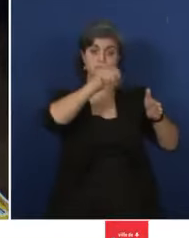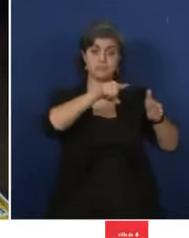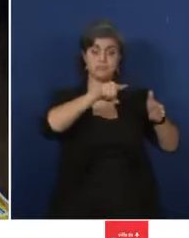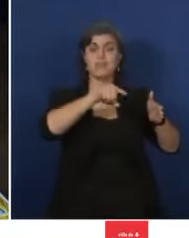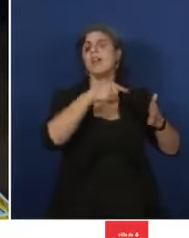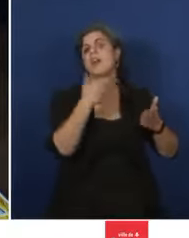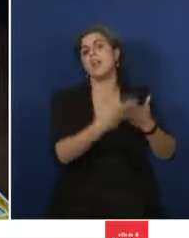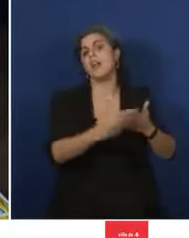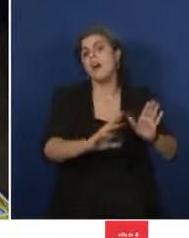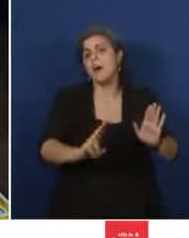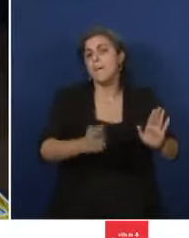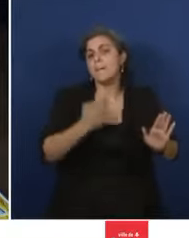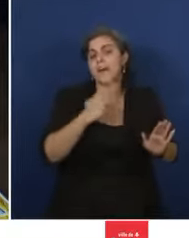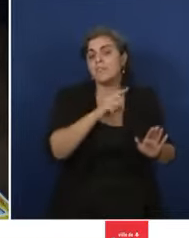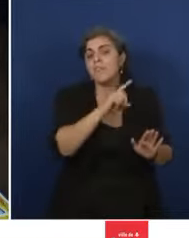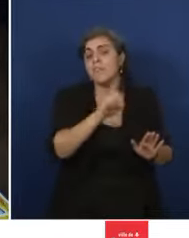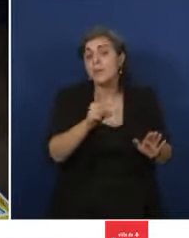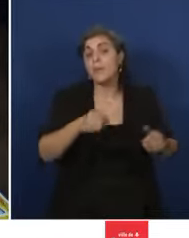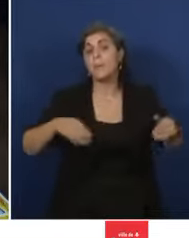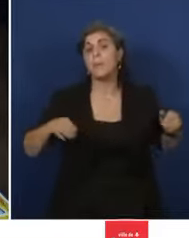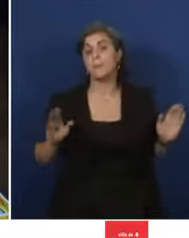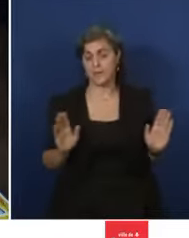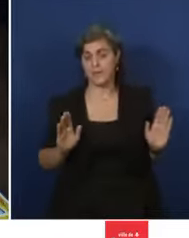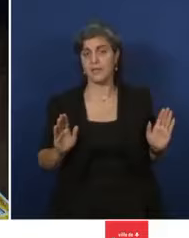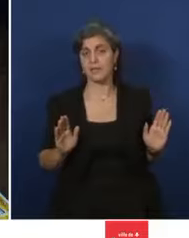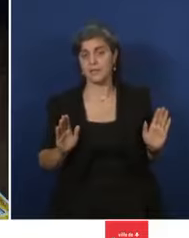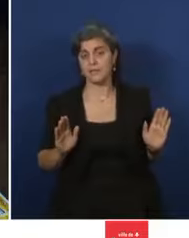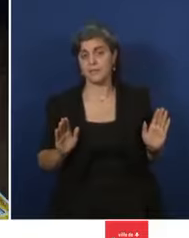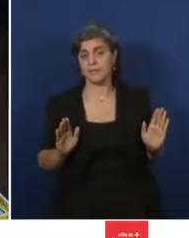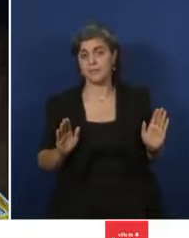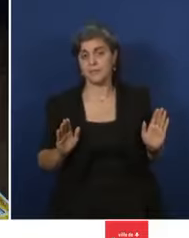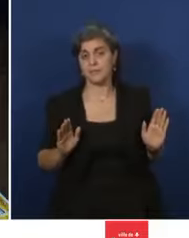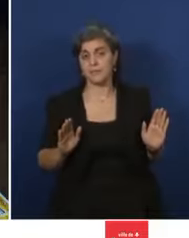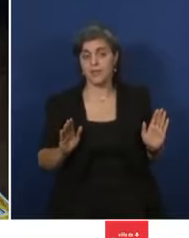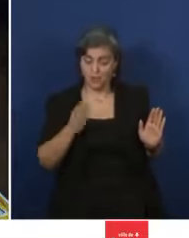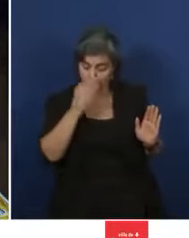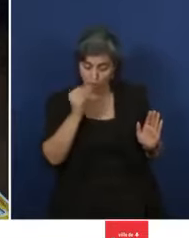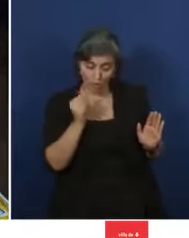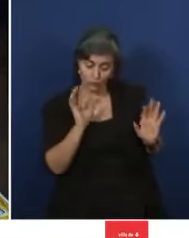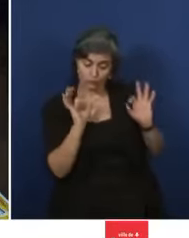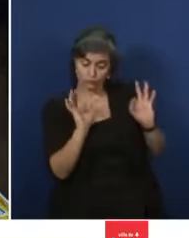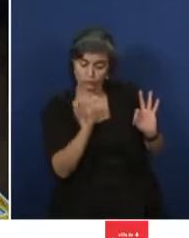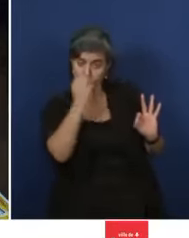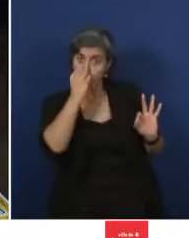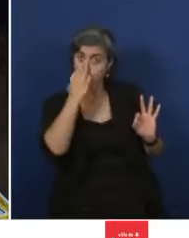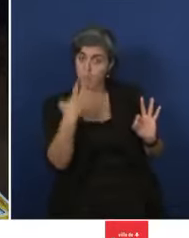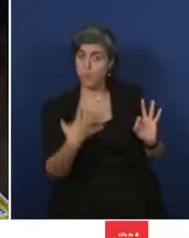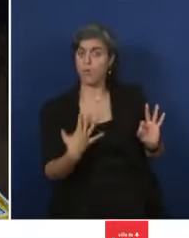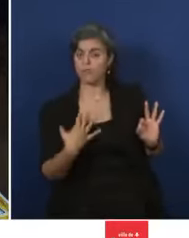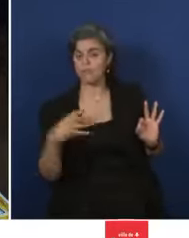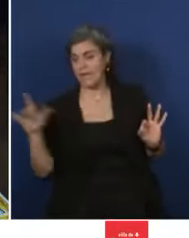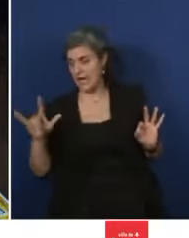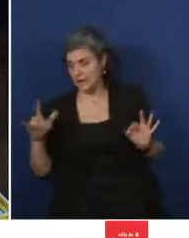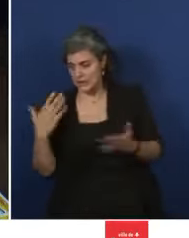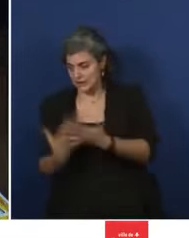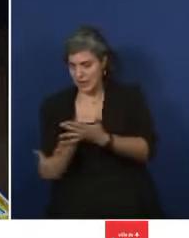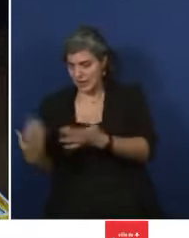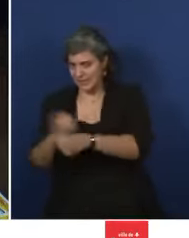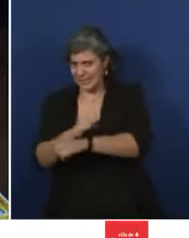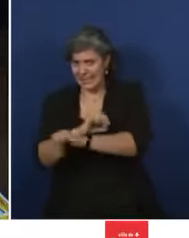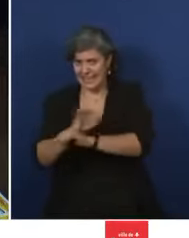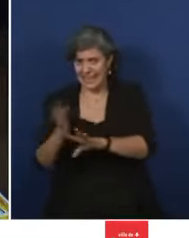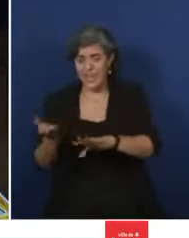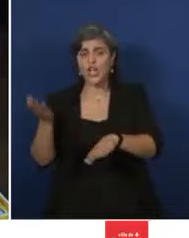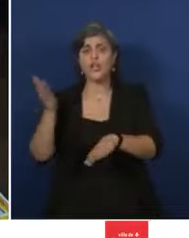idéales, mais qui permettent en tout cas d'apporter une réponse supplémentaire qui n'est pas mise en place à Lille, malgré la présence